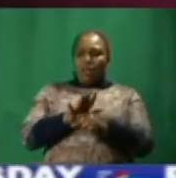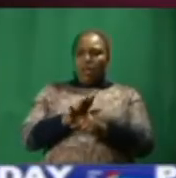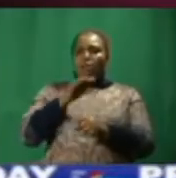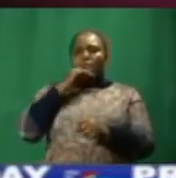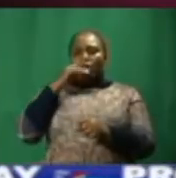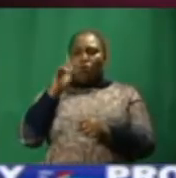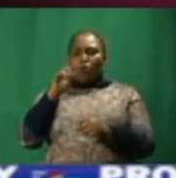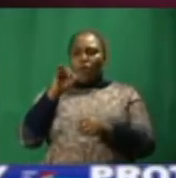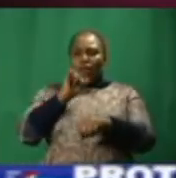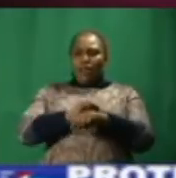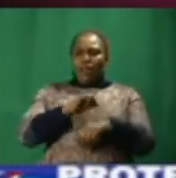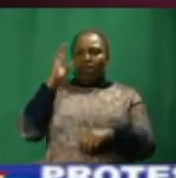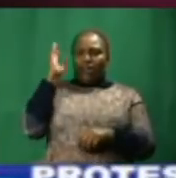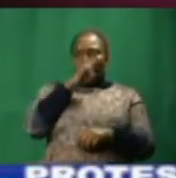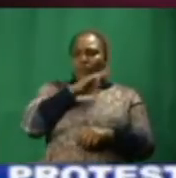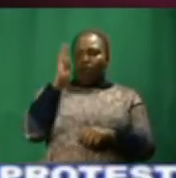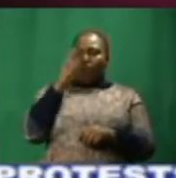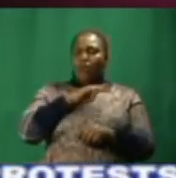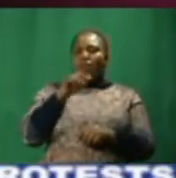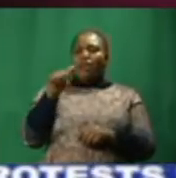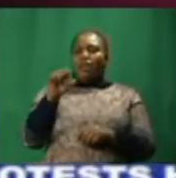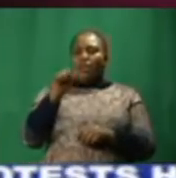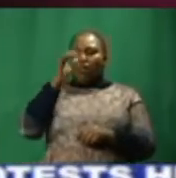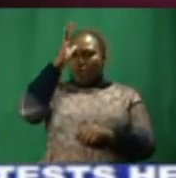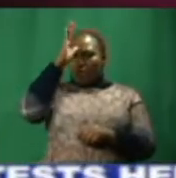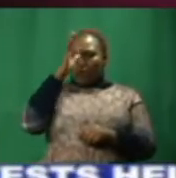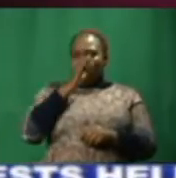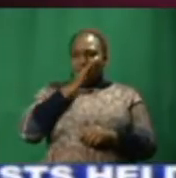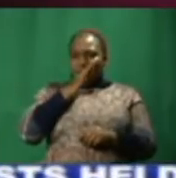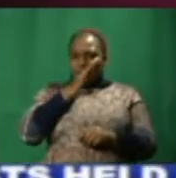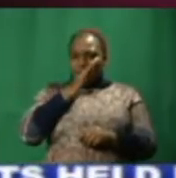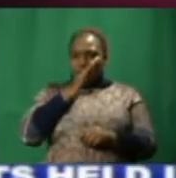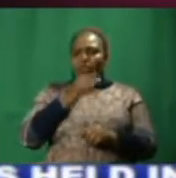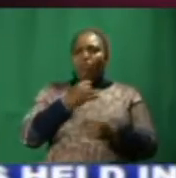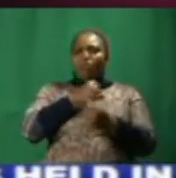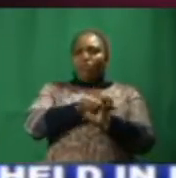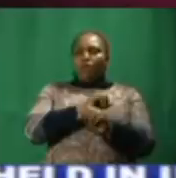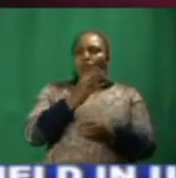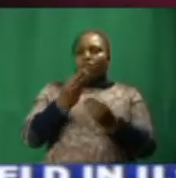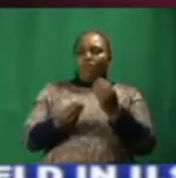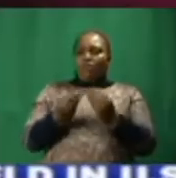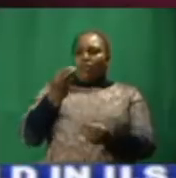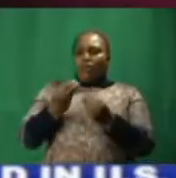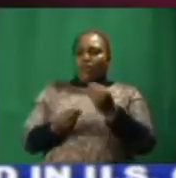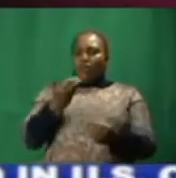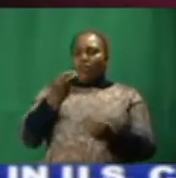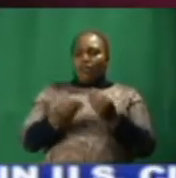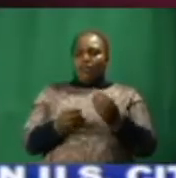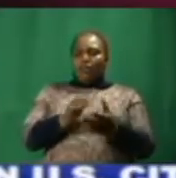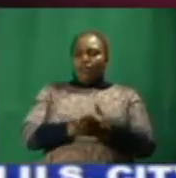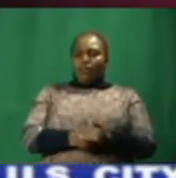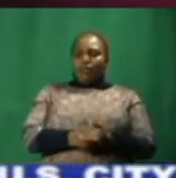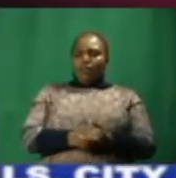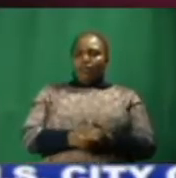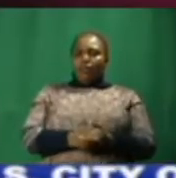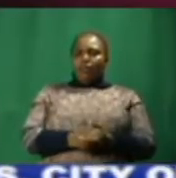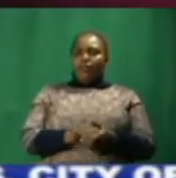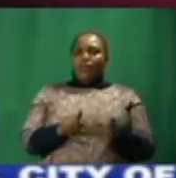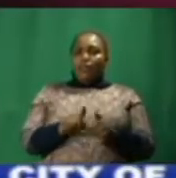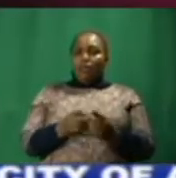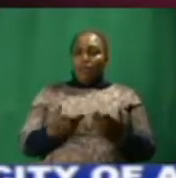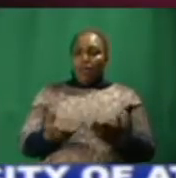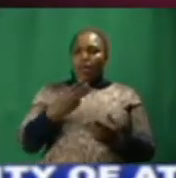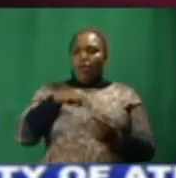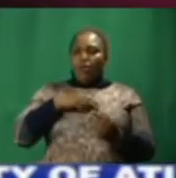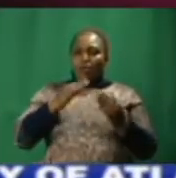kusukumele sinake ini sibatali kute sibavikele banfana la basese banfane nga ulo umkutlana. Kulesikhathi manje sitobuka